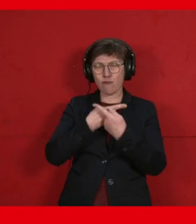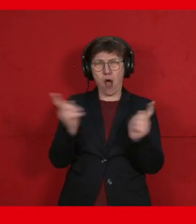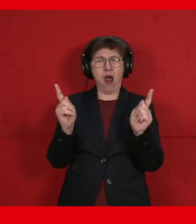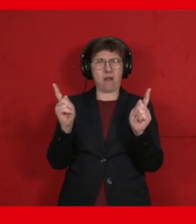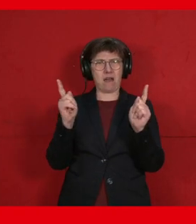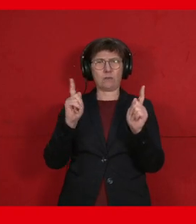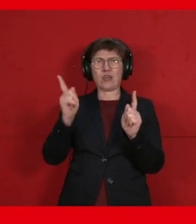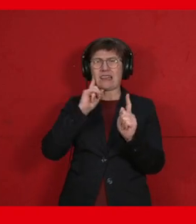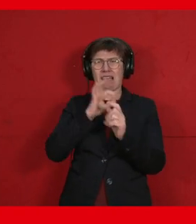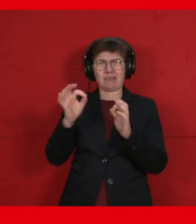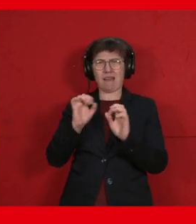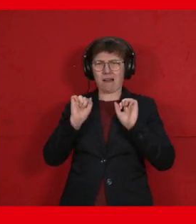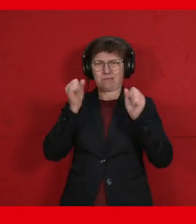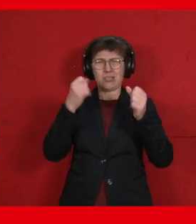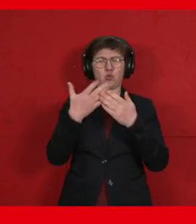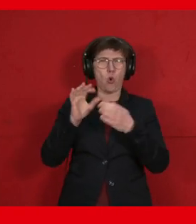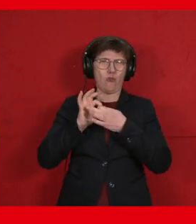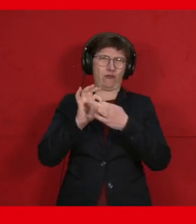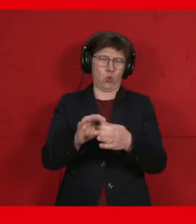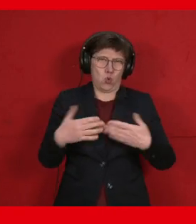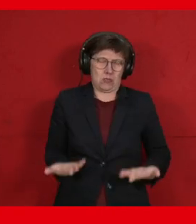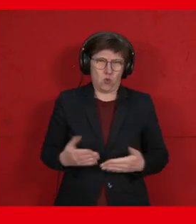dann muss man jeden Tag hinterher sein. So geht Führung. Mhm.